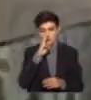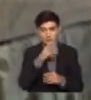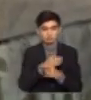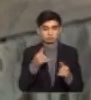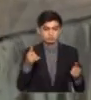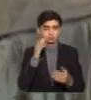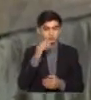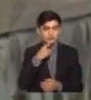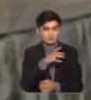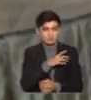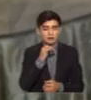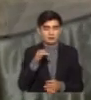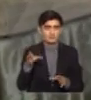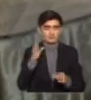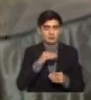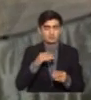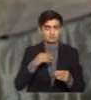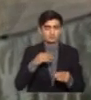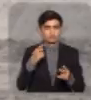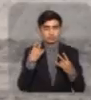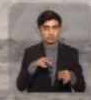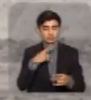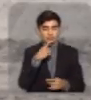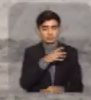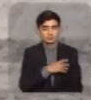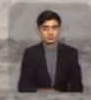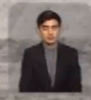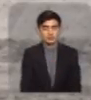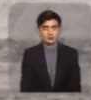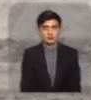райларынан қайтара алмады. Ерболат Асылбеков, информбюро, Ақмола облысы.